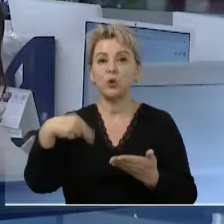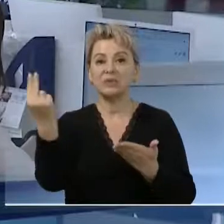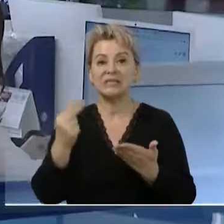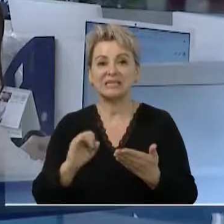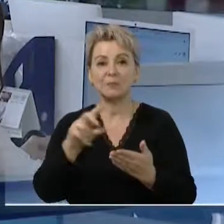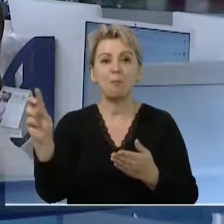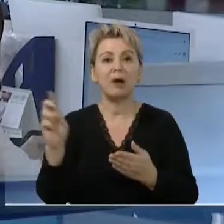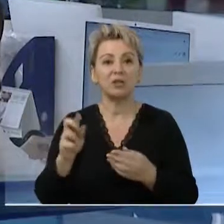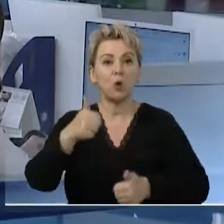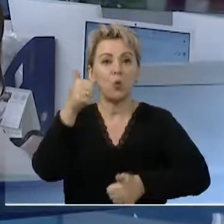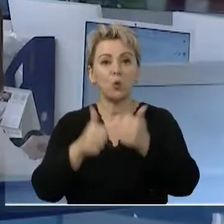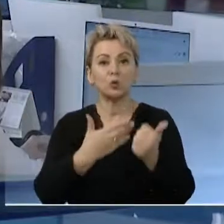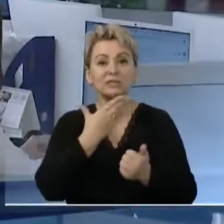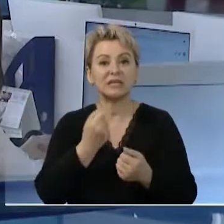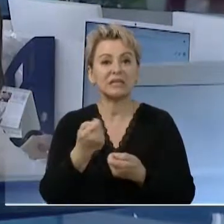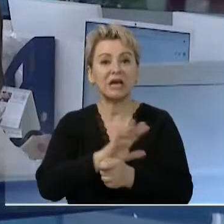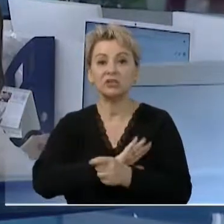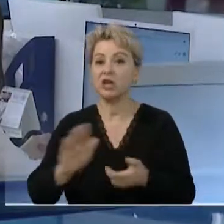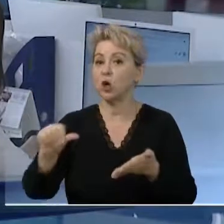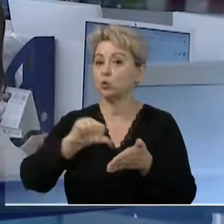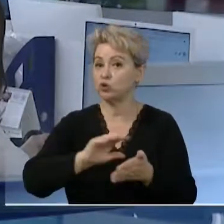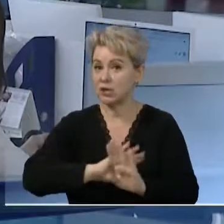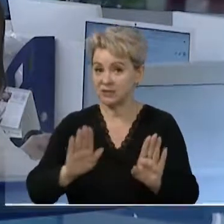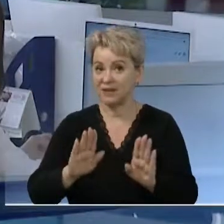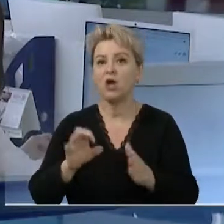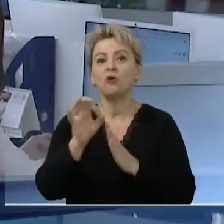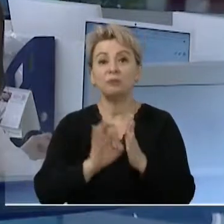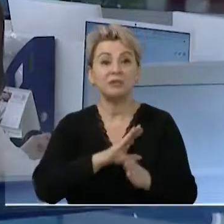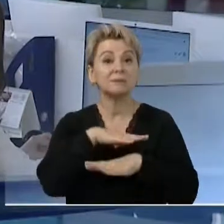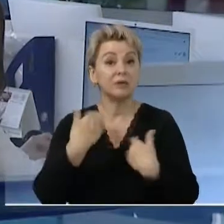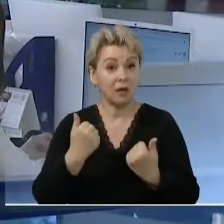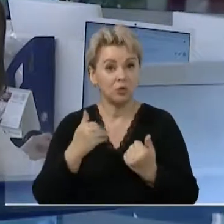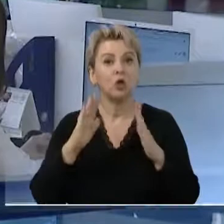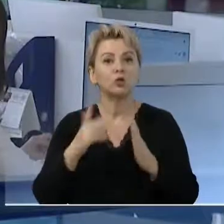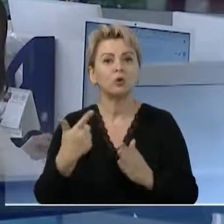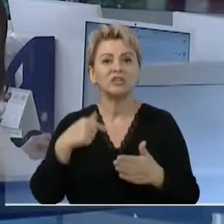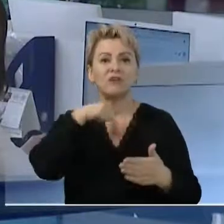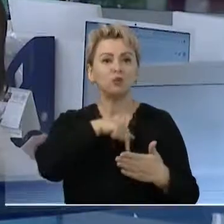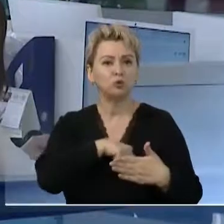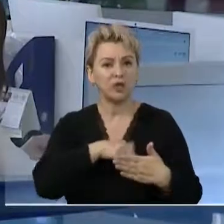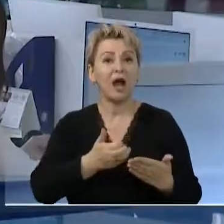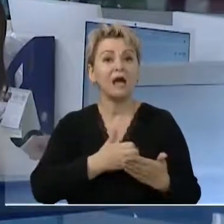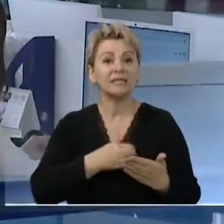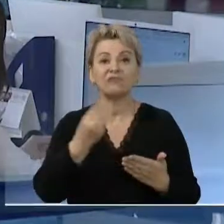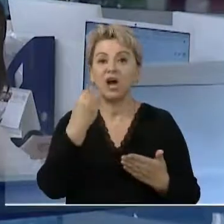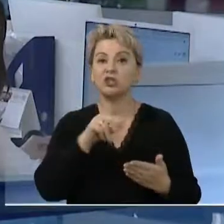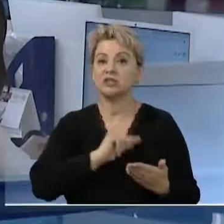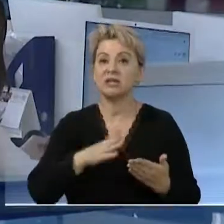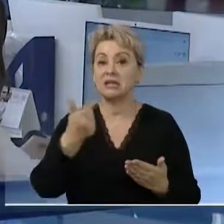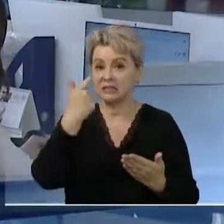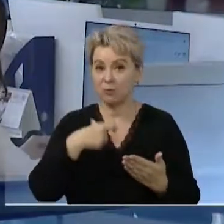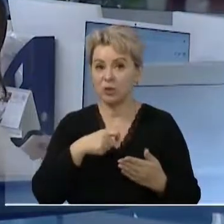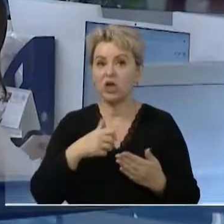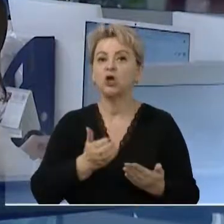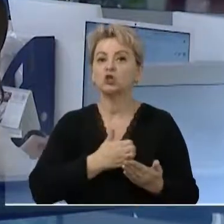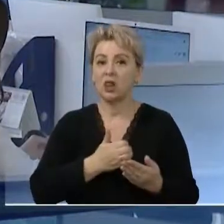Фитодизайнер из Батайска в конкурсах красоты никогда не участвовала и, в принципе, не собиралась. Но где-то в глубине души хотела и в качестве работы